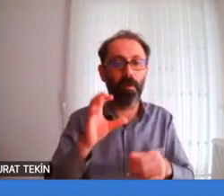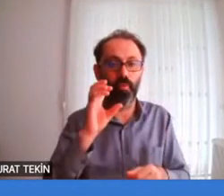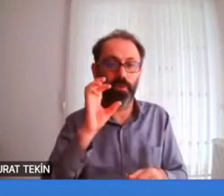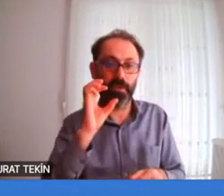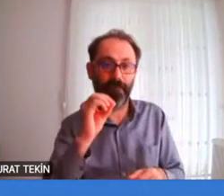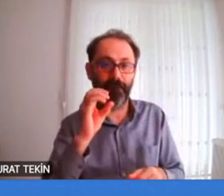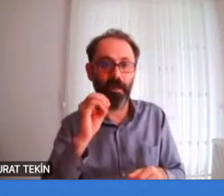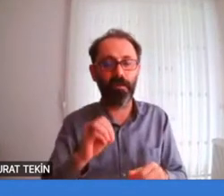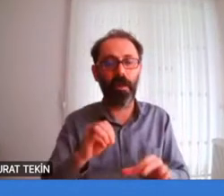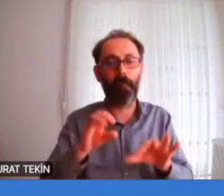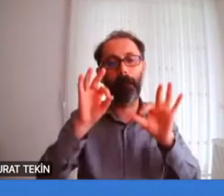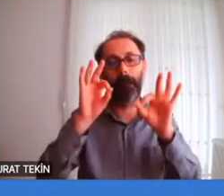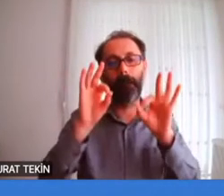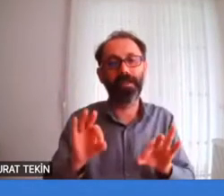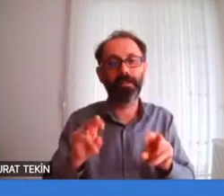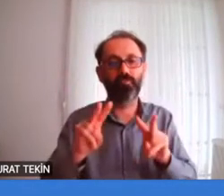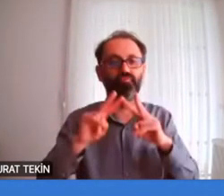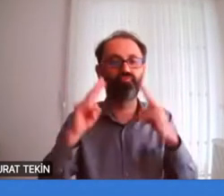anda dünyanın